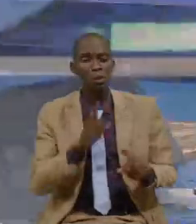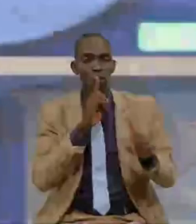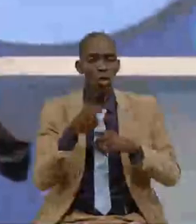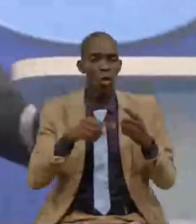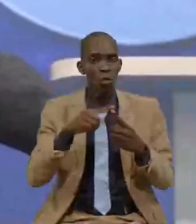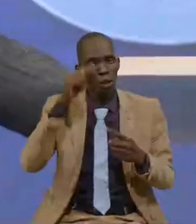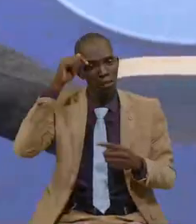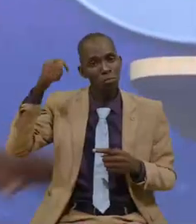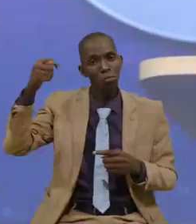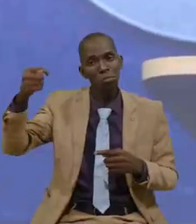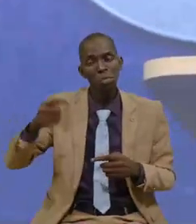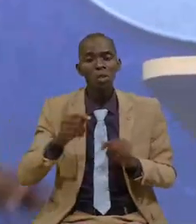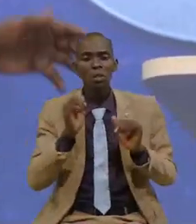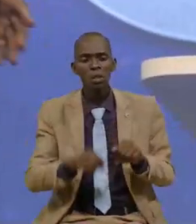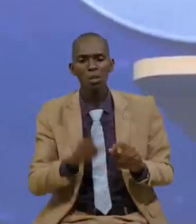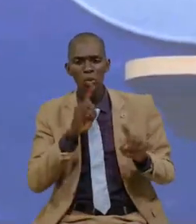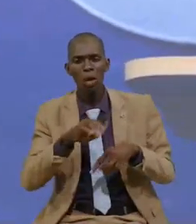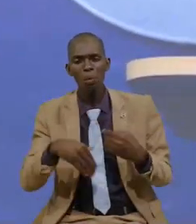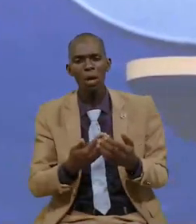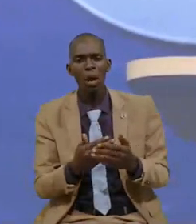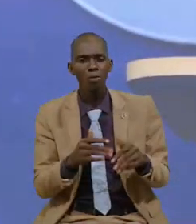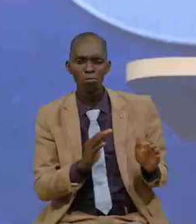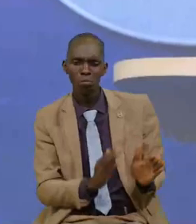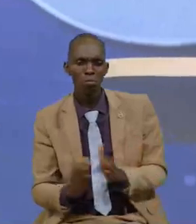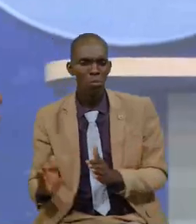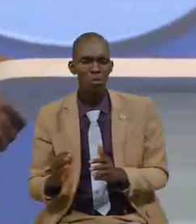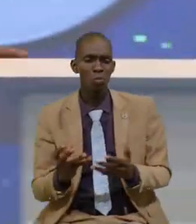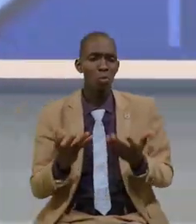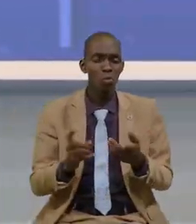sans gesticuler. Ce n'est pas votre problème parce qu'ils ont étudié